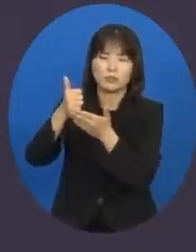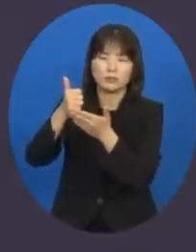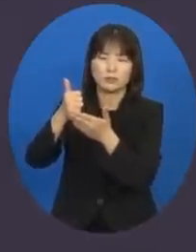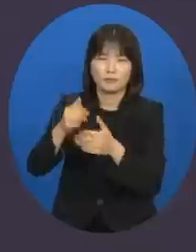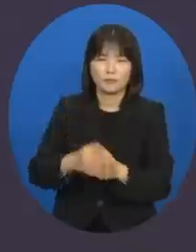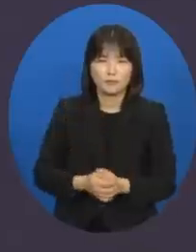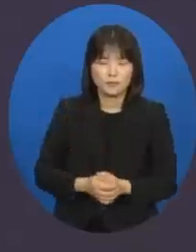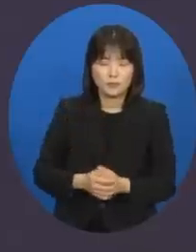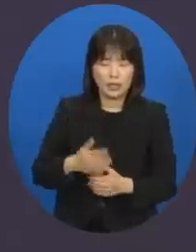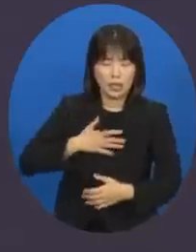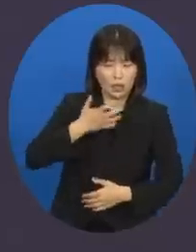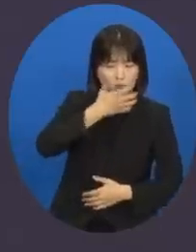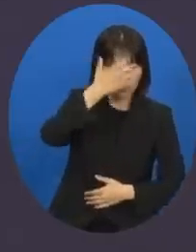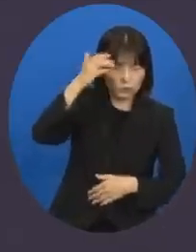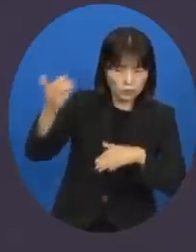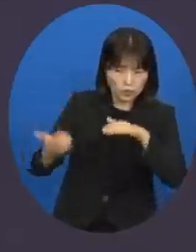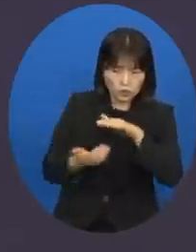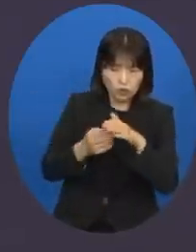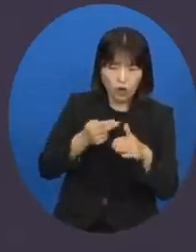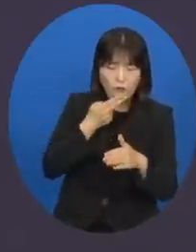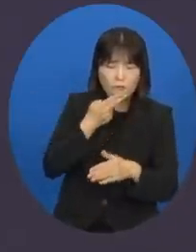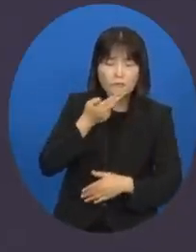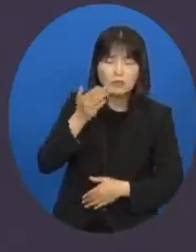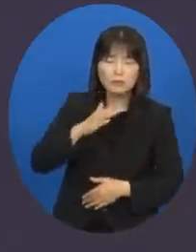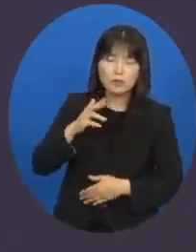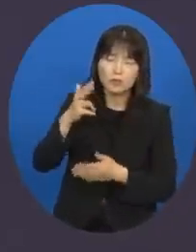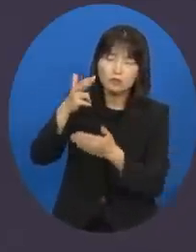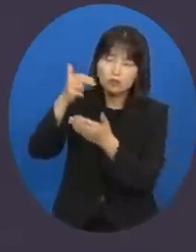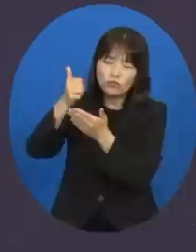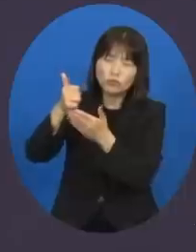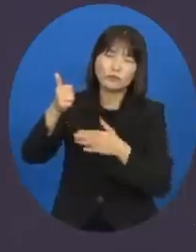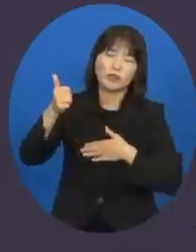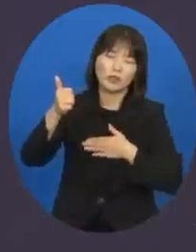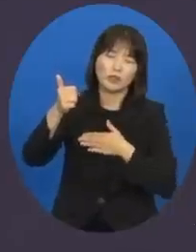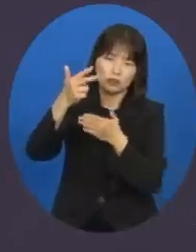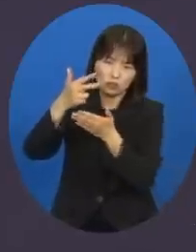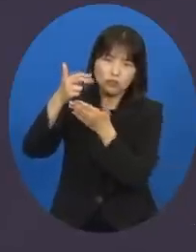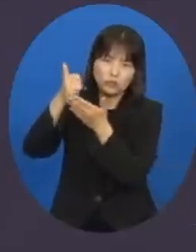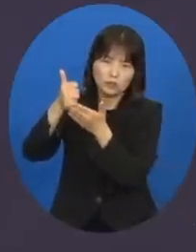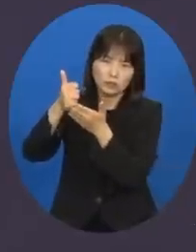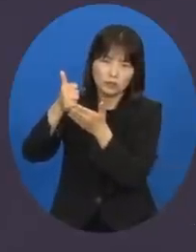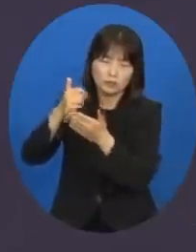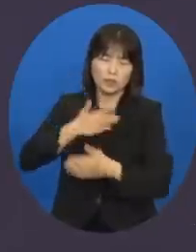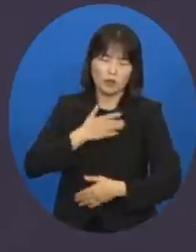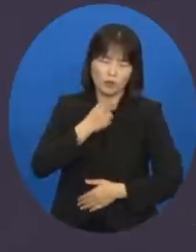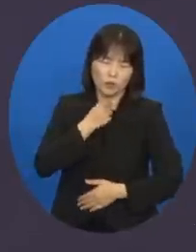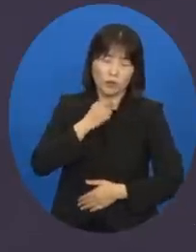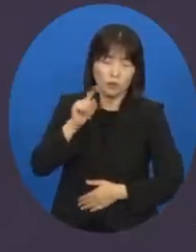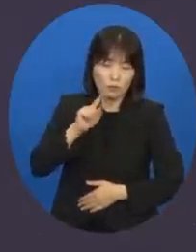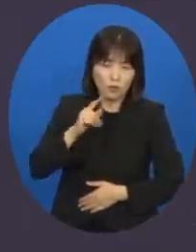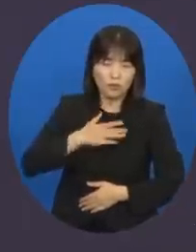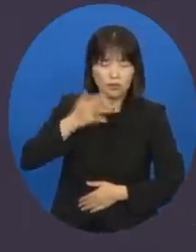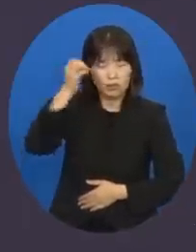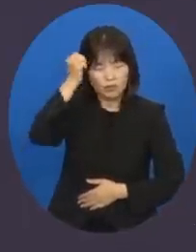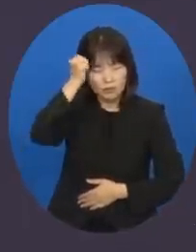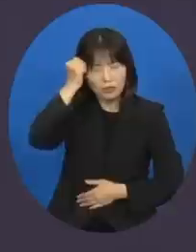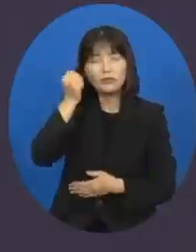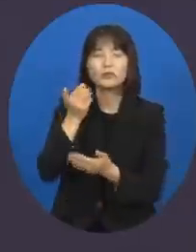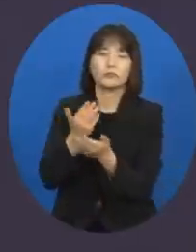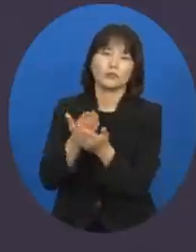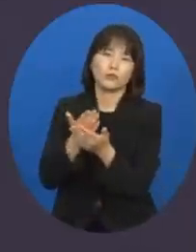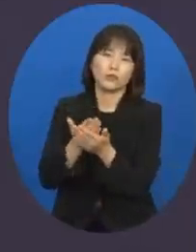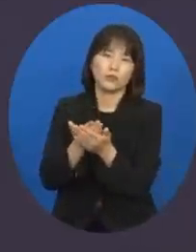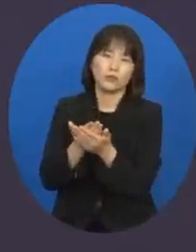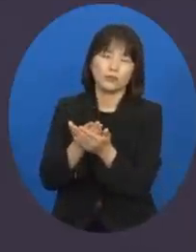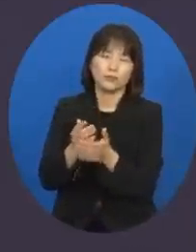이루어주지 않더라도 주님은 여전히 내 주님이십니다. 그저 내가 원하는 것은 하나입니다. 주여 저를 기억해 주시는 것입니다.